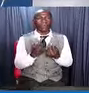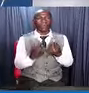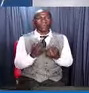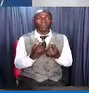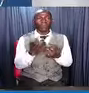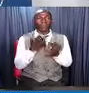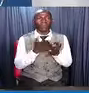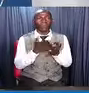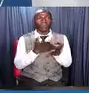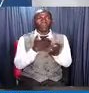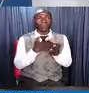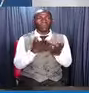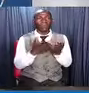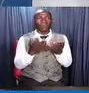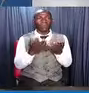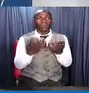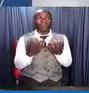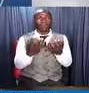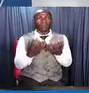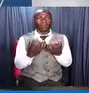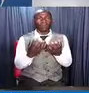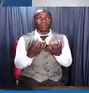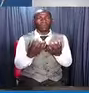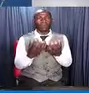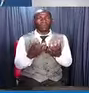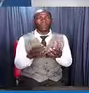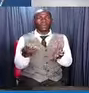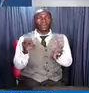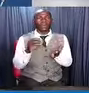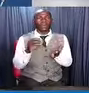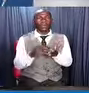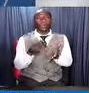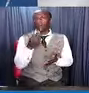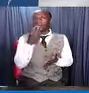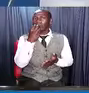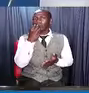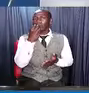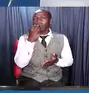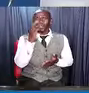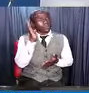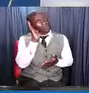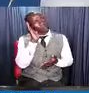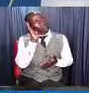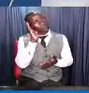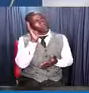well. And then we eat. Nakula. Then we eat. Na unalala. Then you sleep.